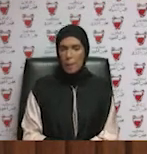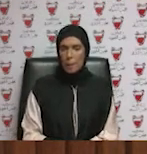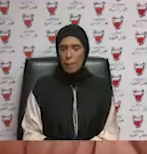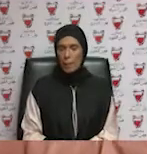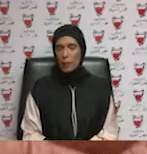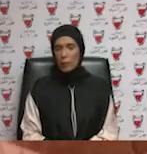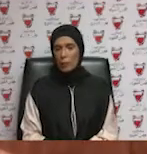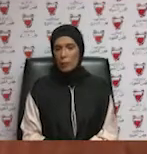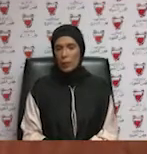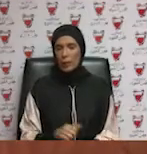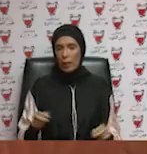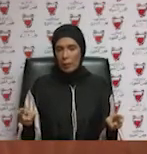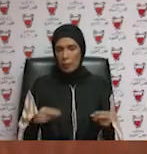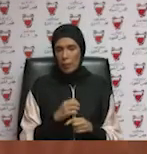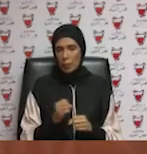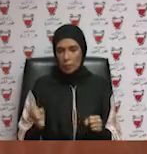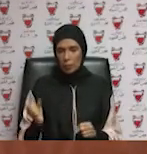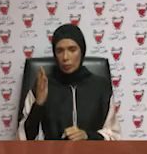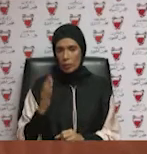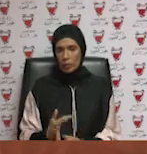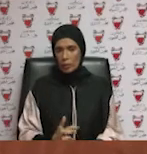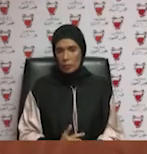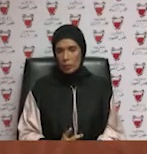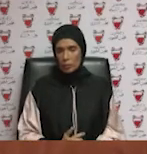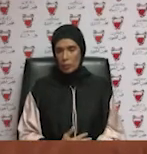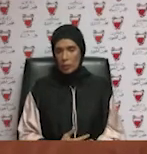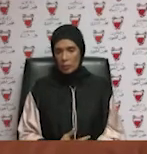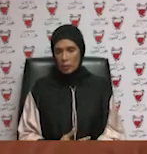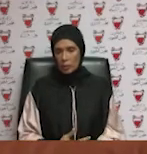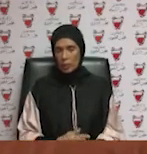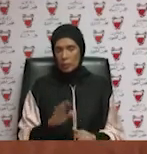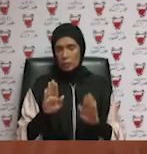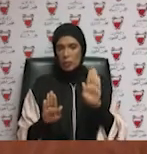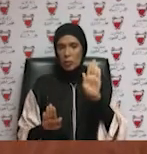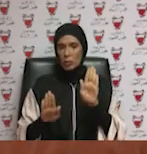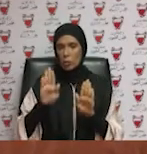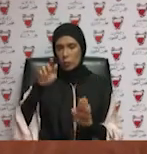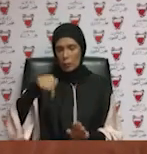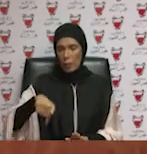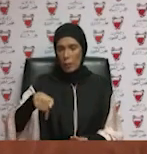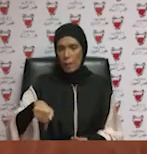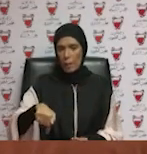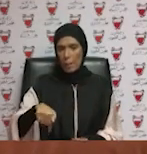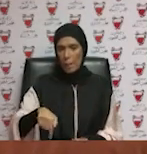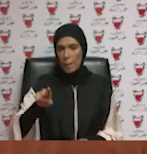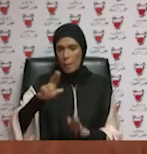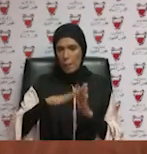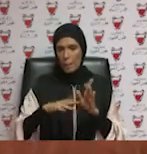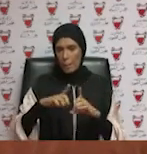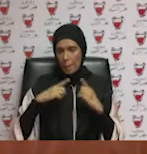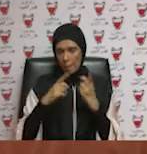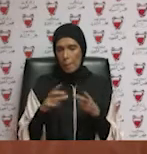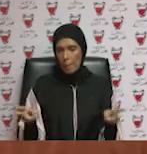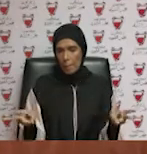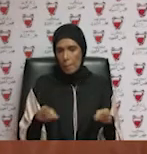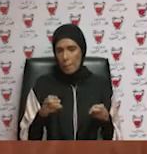ما يعني رفض المشروع يعني هذا كذا اقتراح، ولكن الآن احنا نصوت يعني طبعا بالنسبة لتقرير اللجنة احنا نرفضه